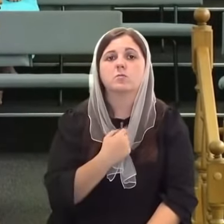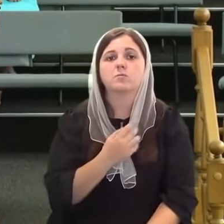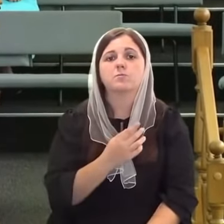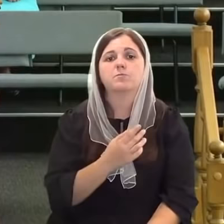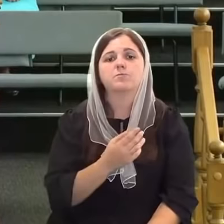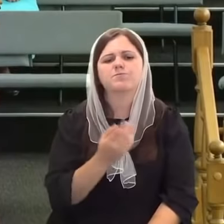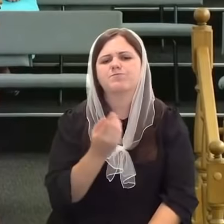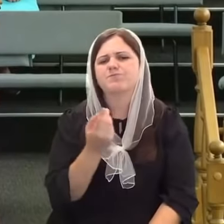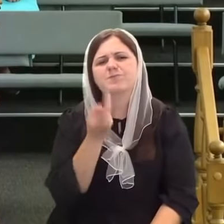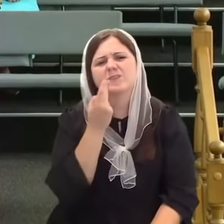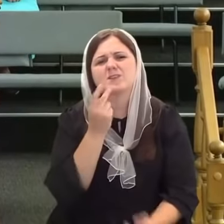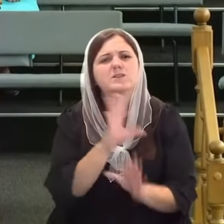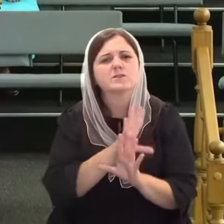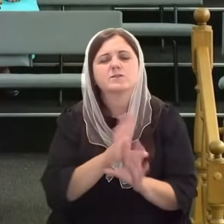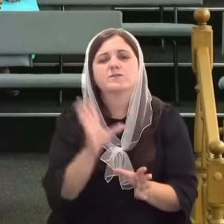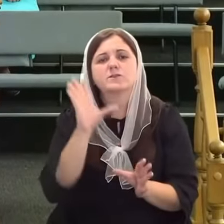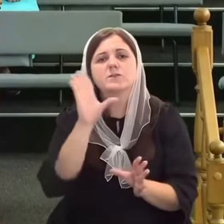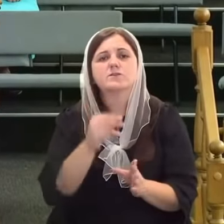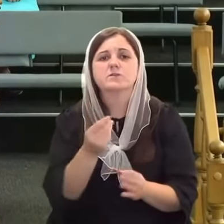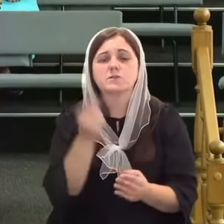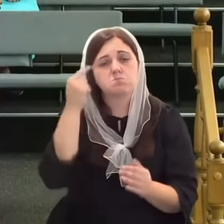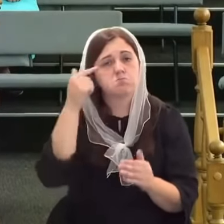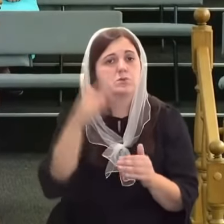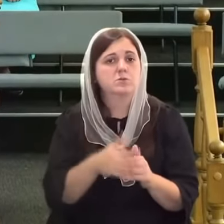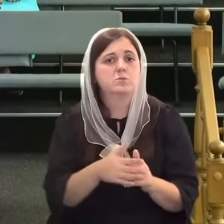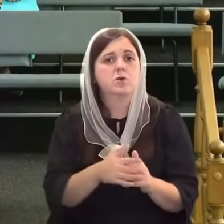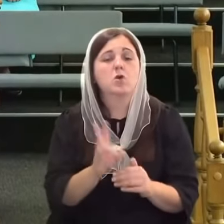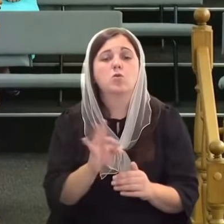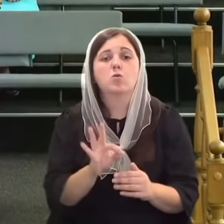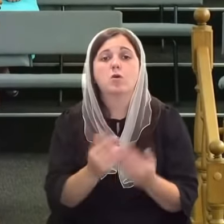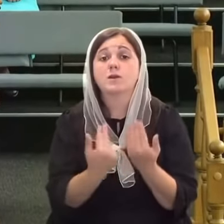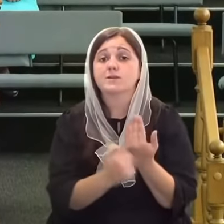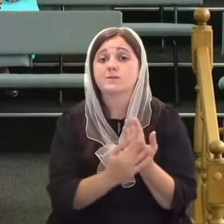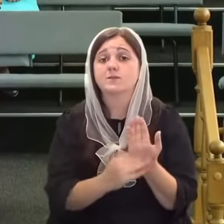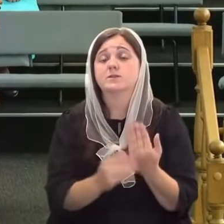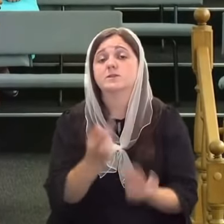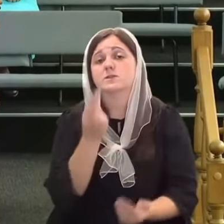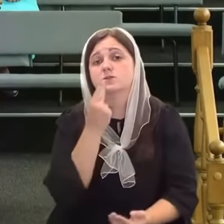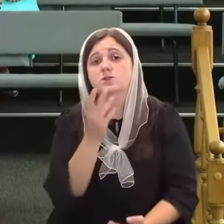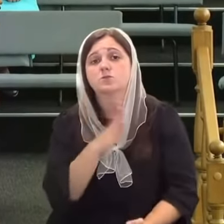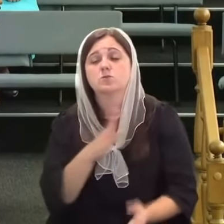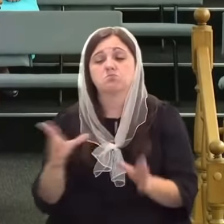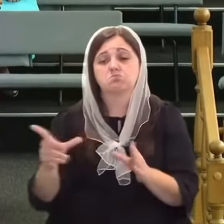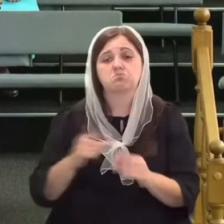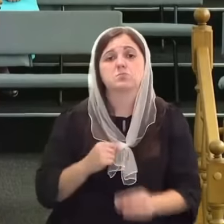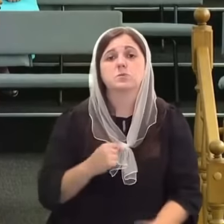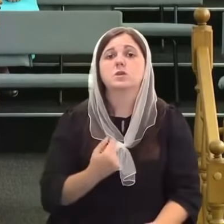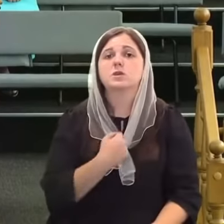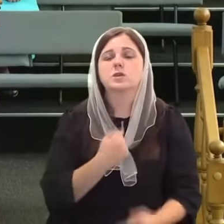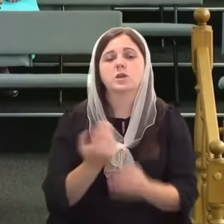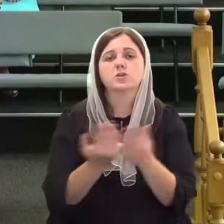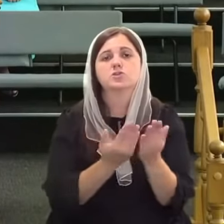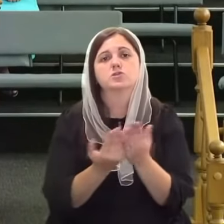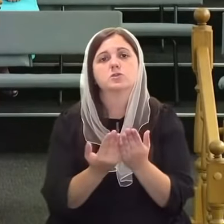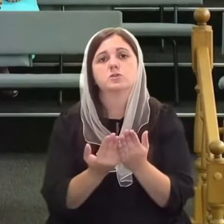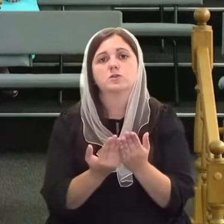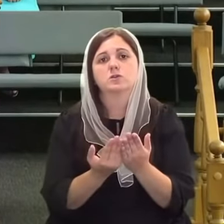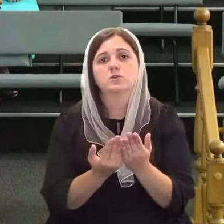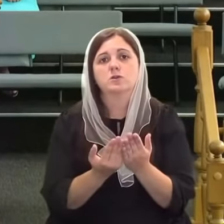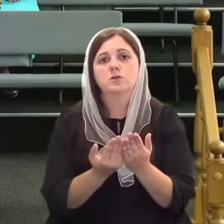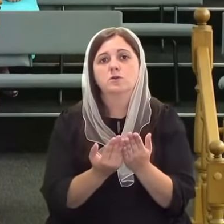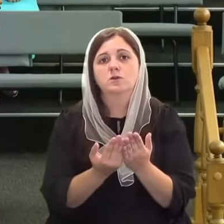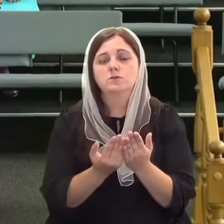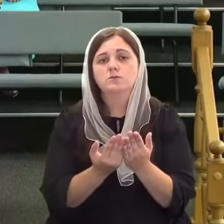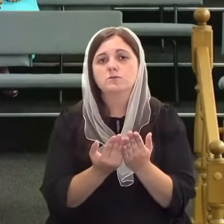я не все понимал, но Евангелие было всегда со мной. И я читал Евангелие не от хорошей